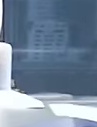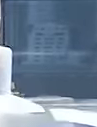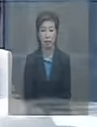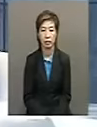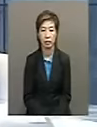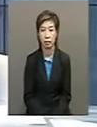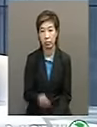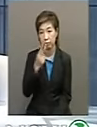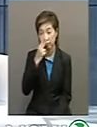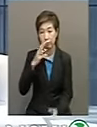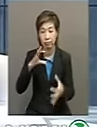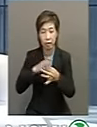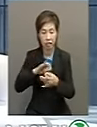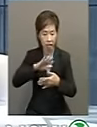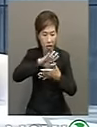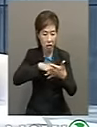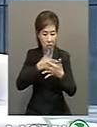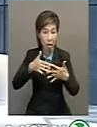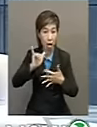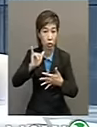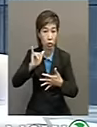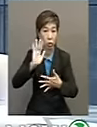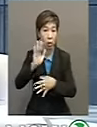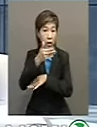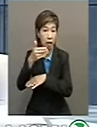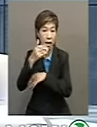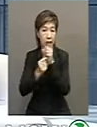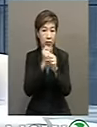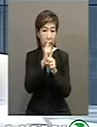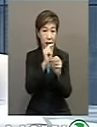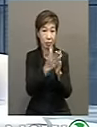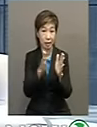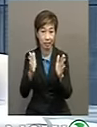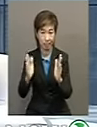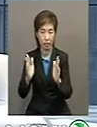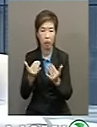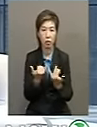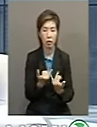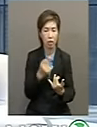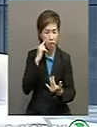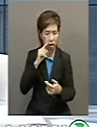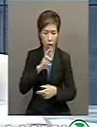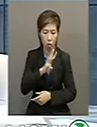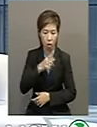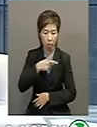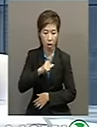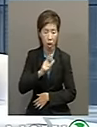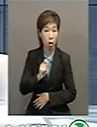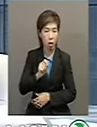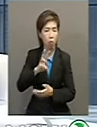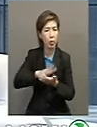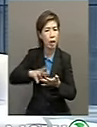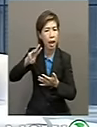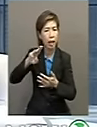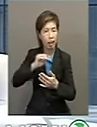กลมาดูนทธิาชาติ 20 ปี จากนี้ไป วันนี้ทาง ว. อ. หรอว่วธิลัป้องกันราจจักษ์